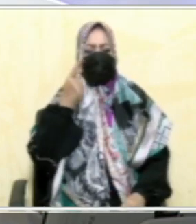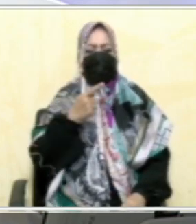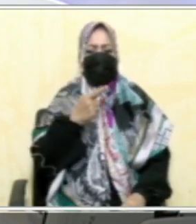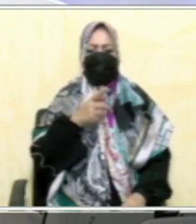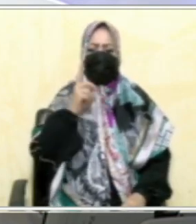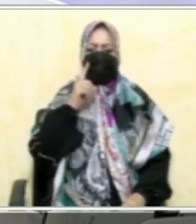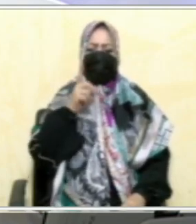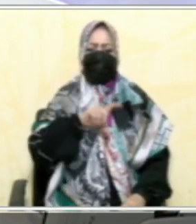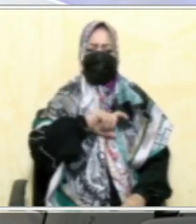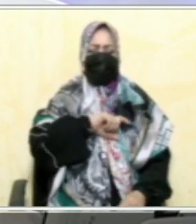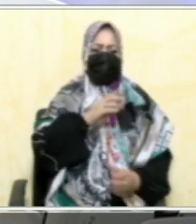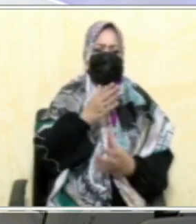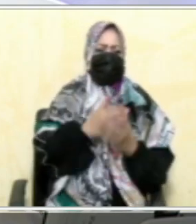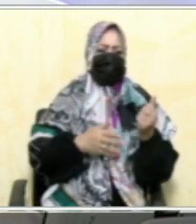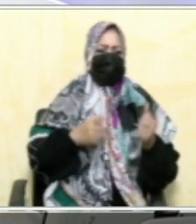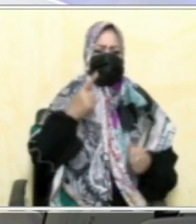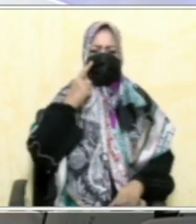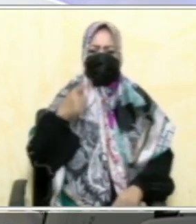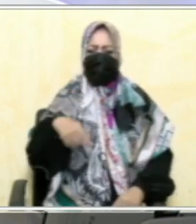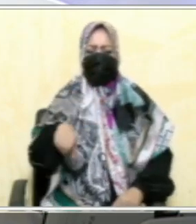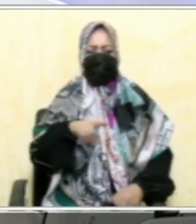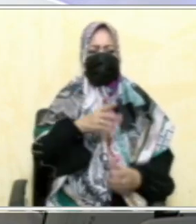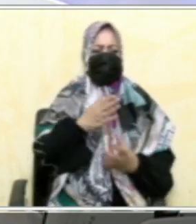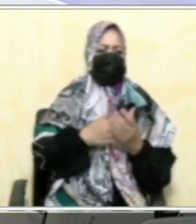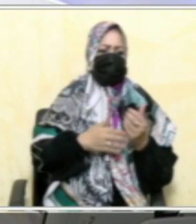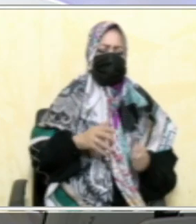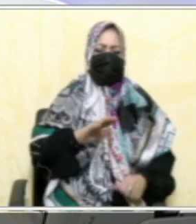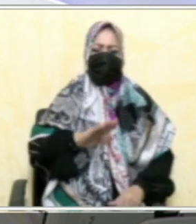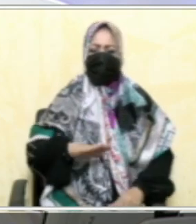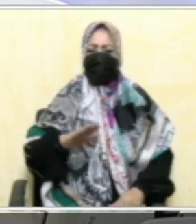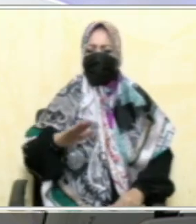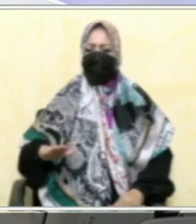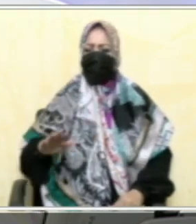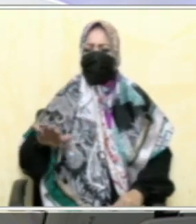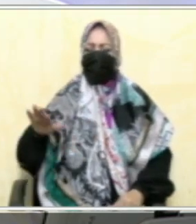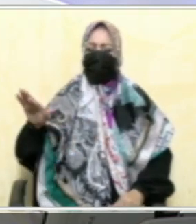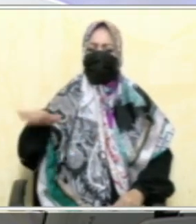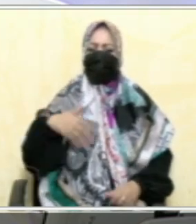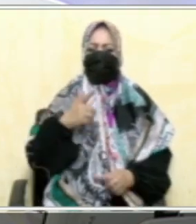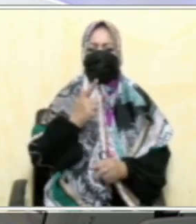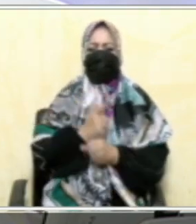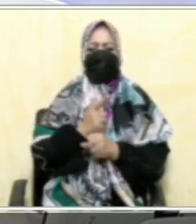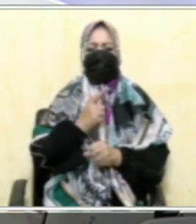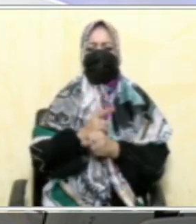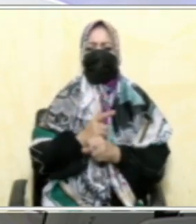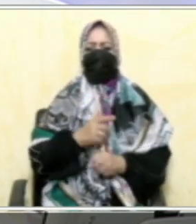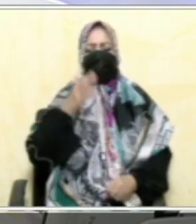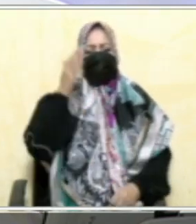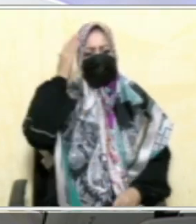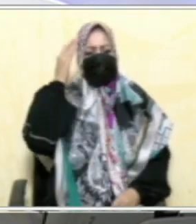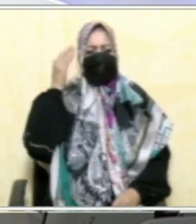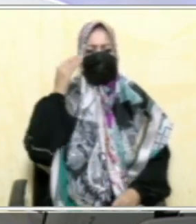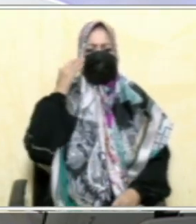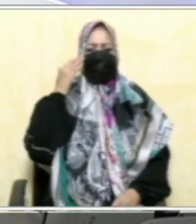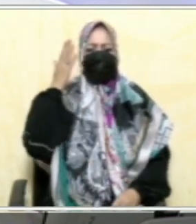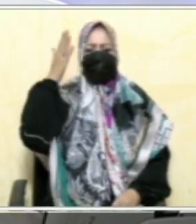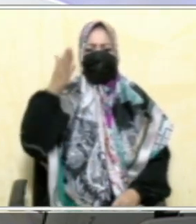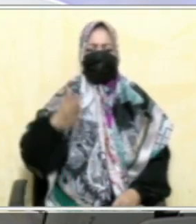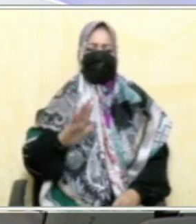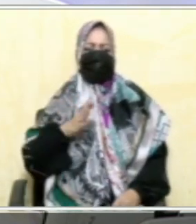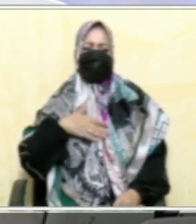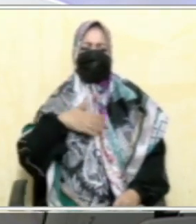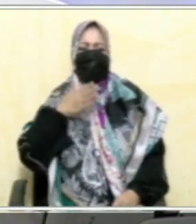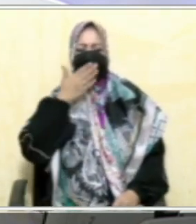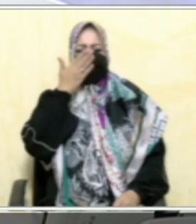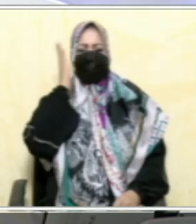امرأة فإن هذا يعده حاجزاً ويقول أنا لا أريد أن أقف على المدرسة الفلانية أو أسأل أو